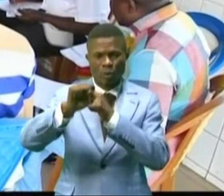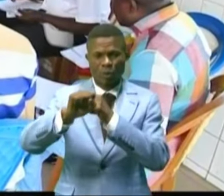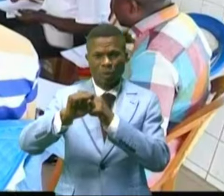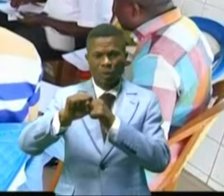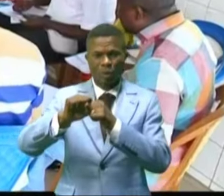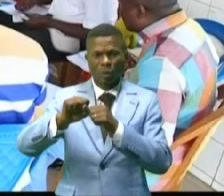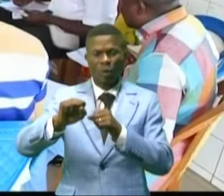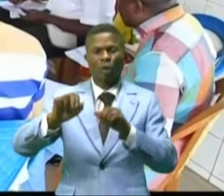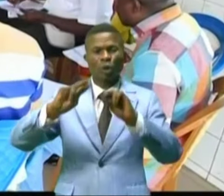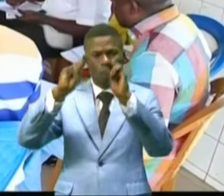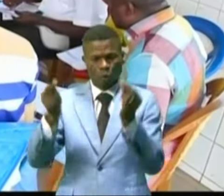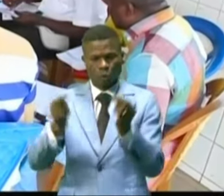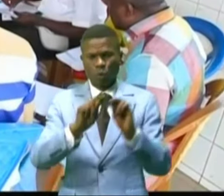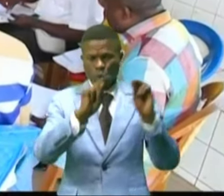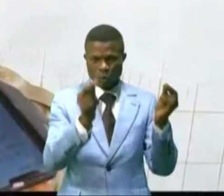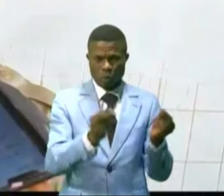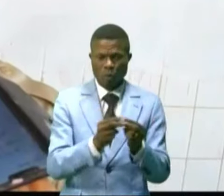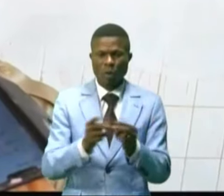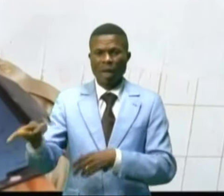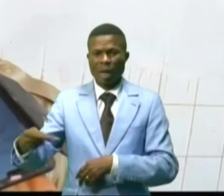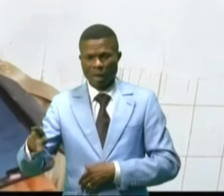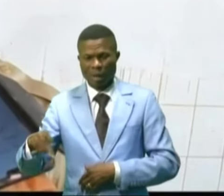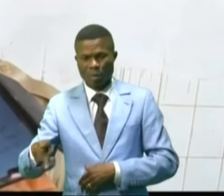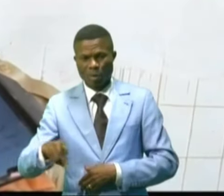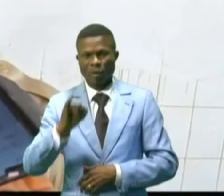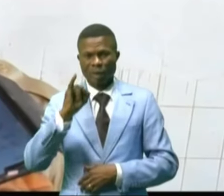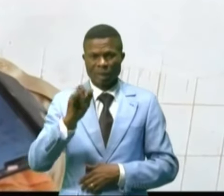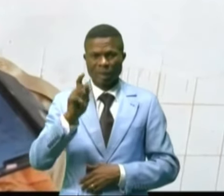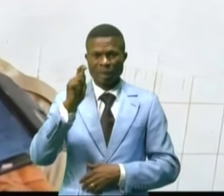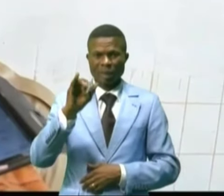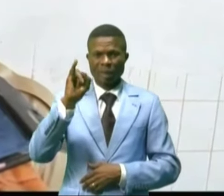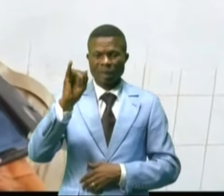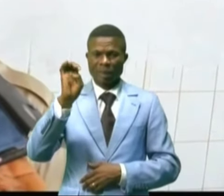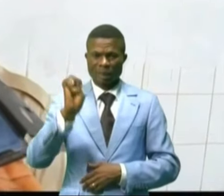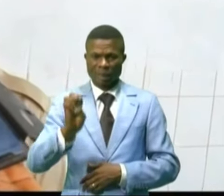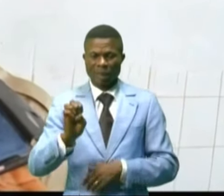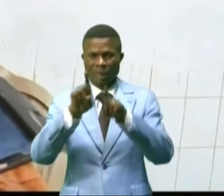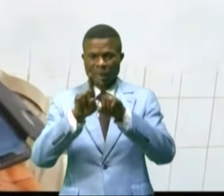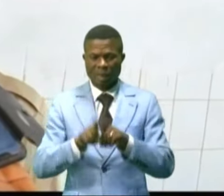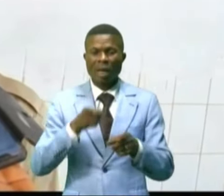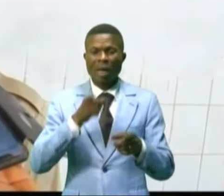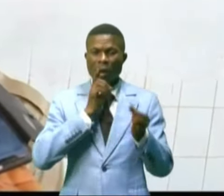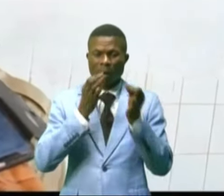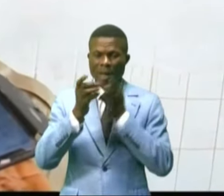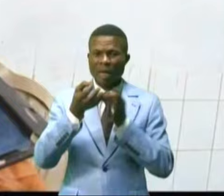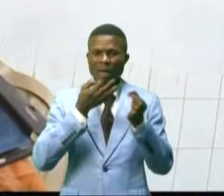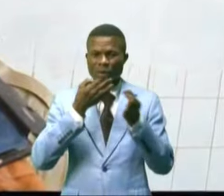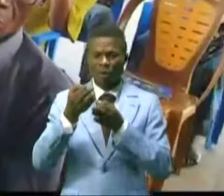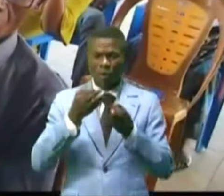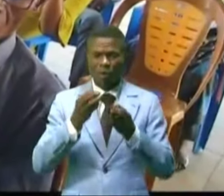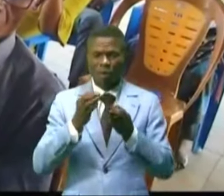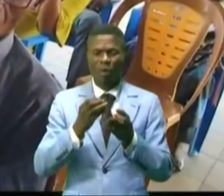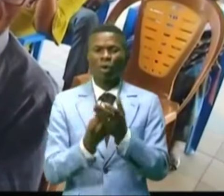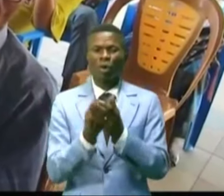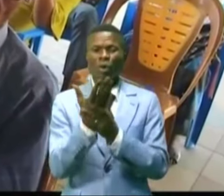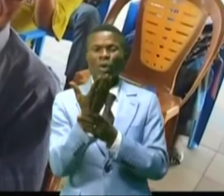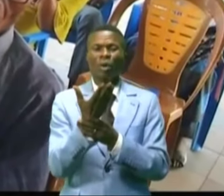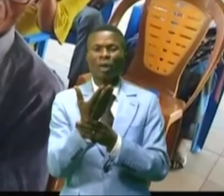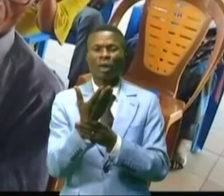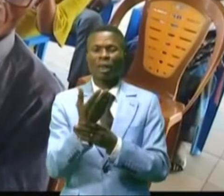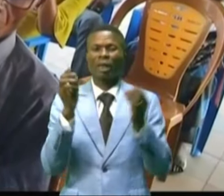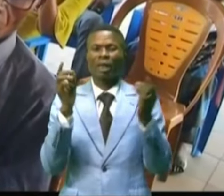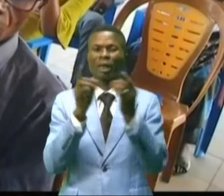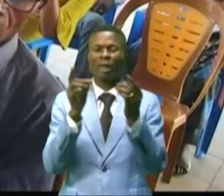parties prenantes de la province à l'ITIE et aussi préparer la production du rapport ITIE